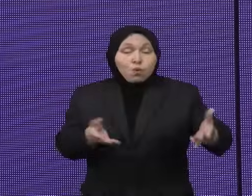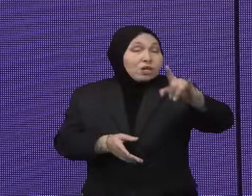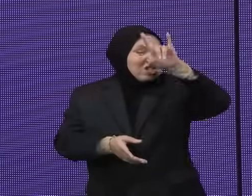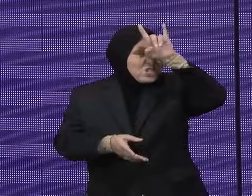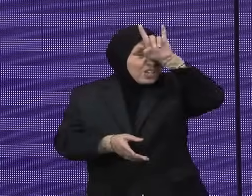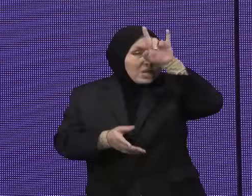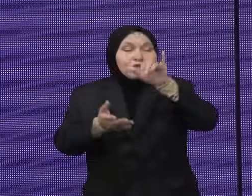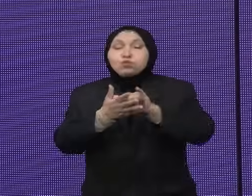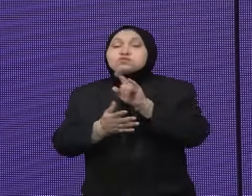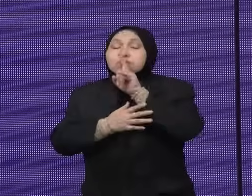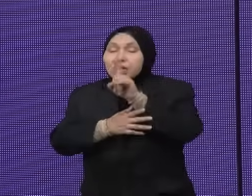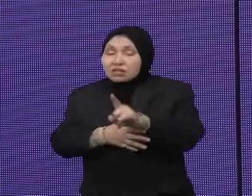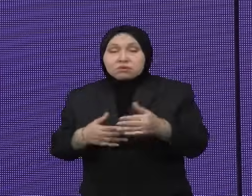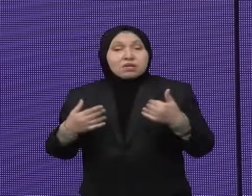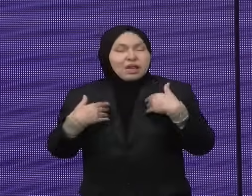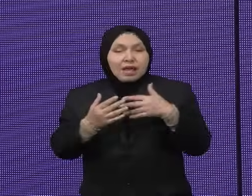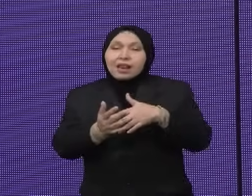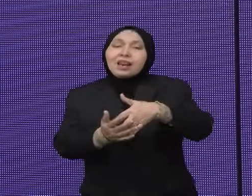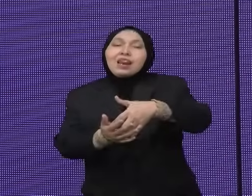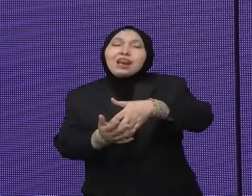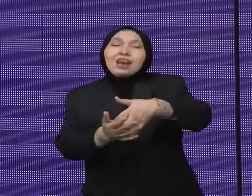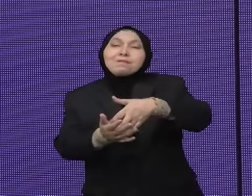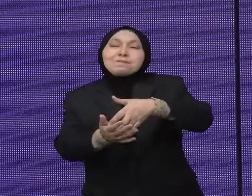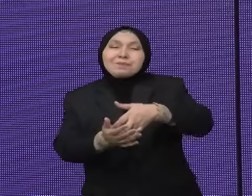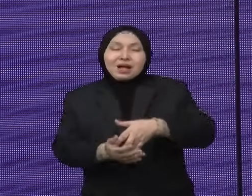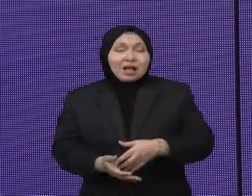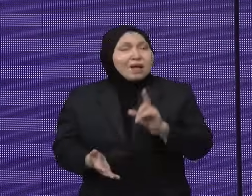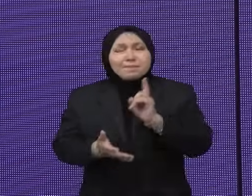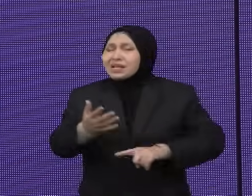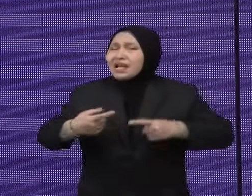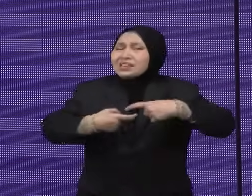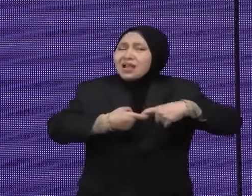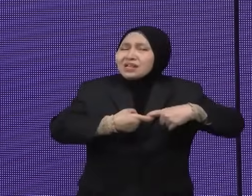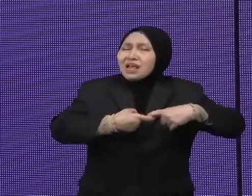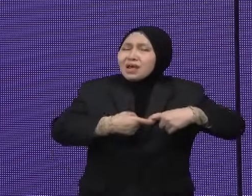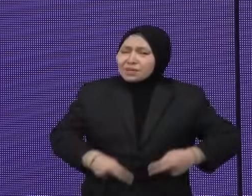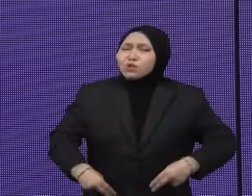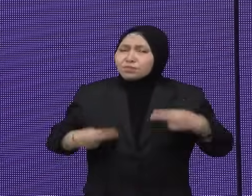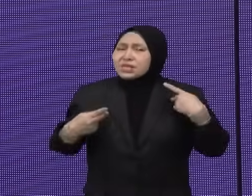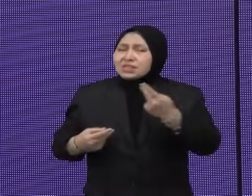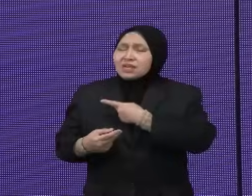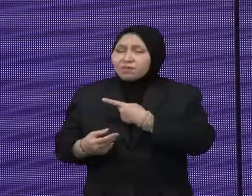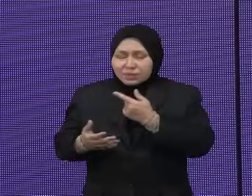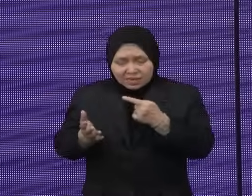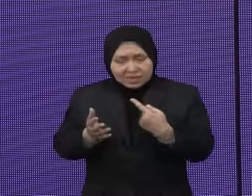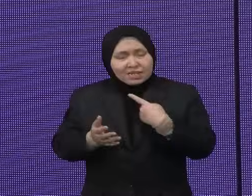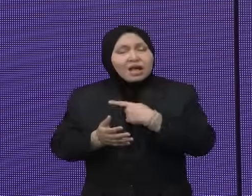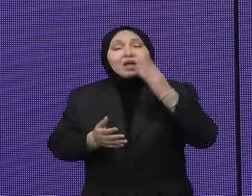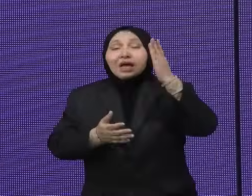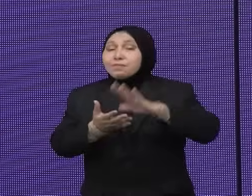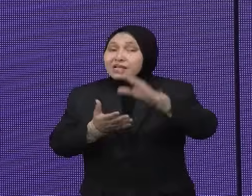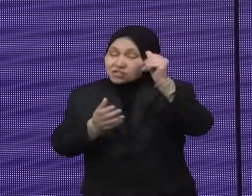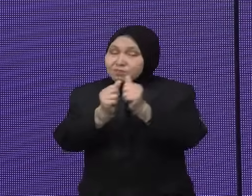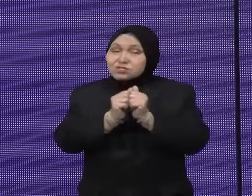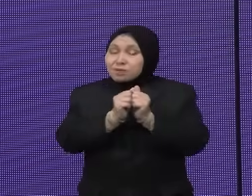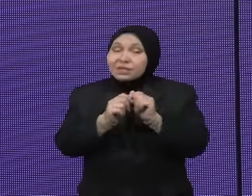syaitan itu sebenarnya adalah lemah, ya, lemah. Dan apa kaitan dalam kehidupan kita, ini yang kita akan belajar